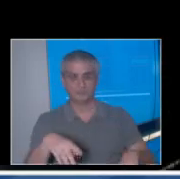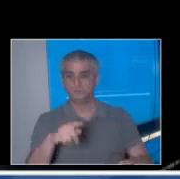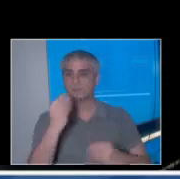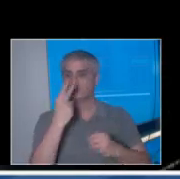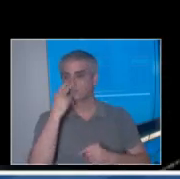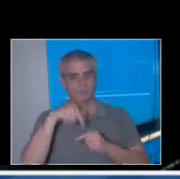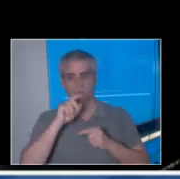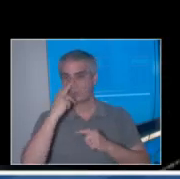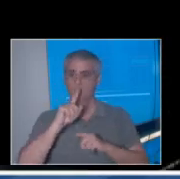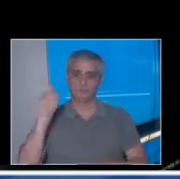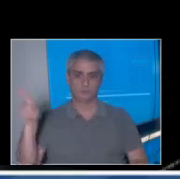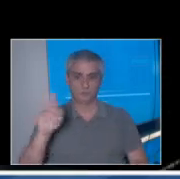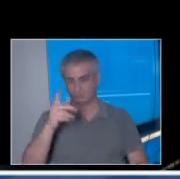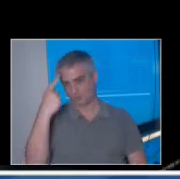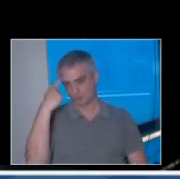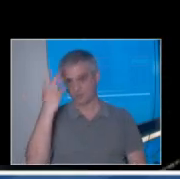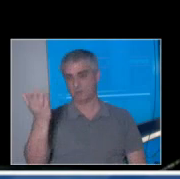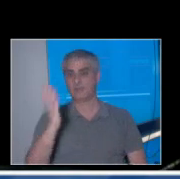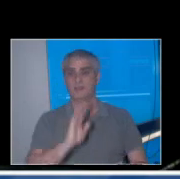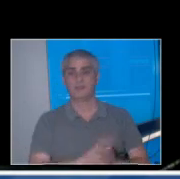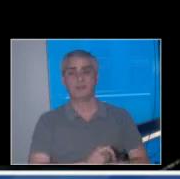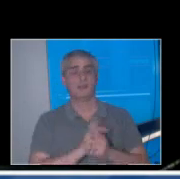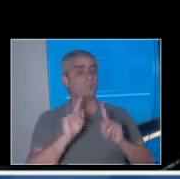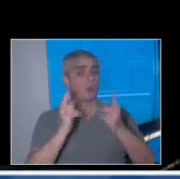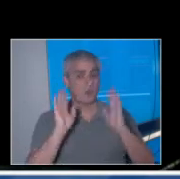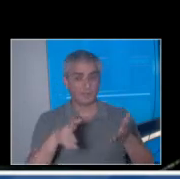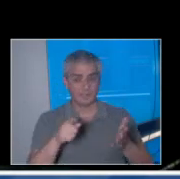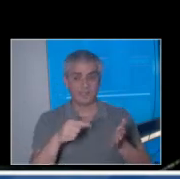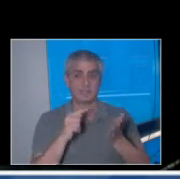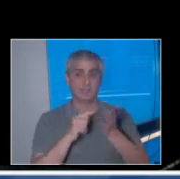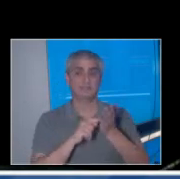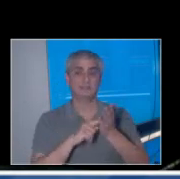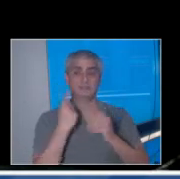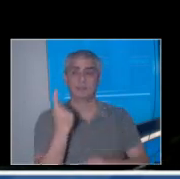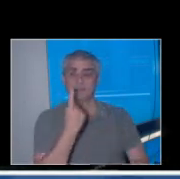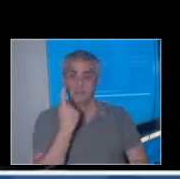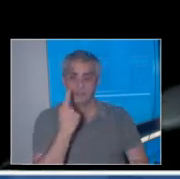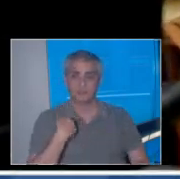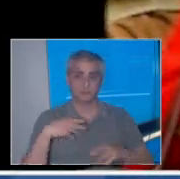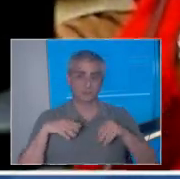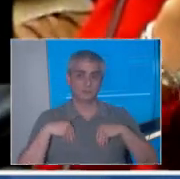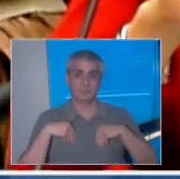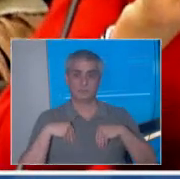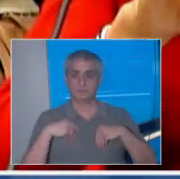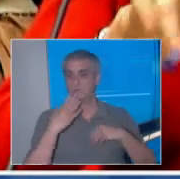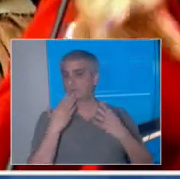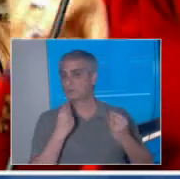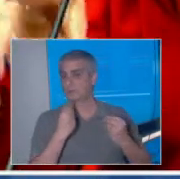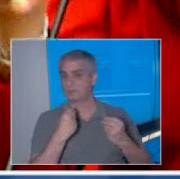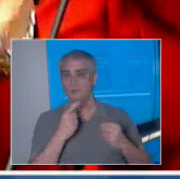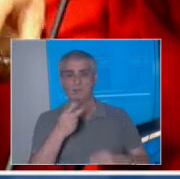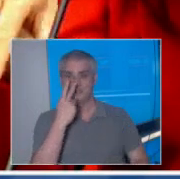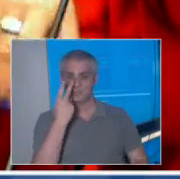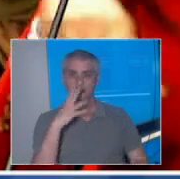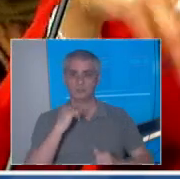דברים שרואים מכאן או רואים משם, מי כמוך עכשיו יודע. בכל מקרה, זו הסיבה היחידה שהסכמנו. תודה רבה. אגב,